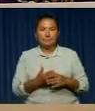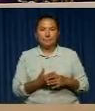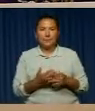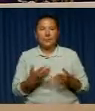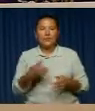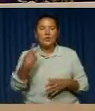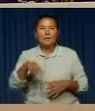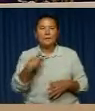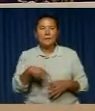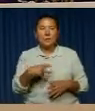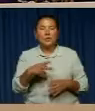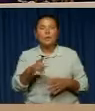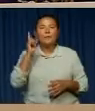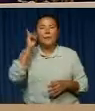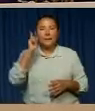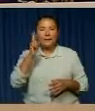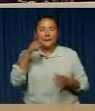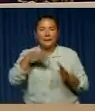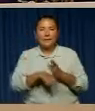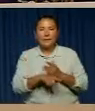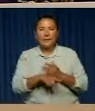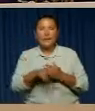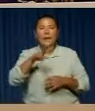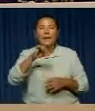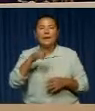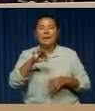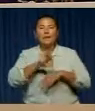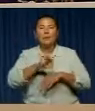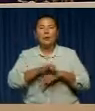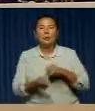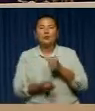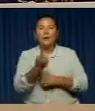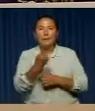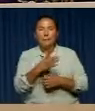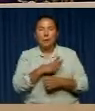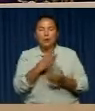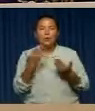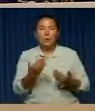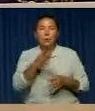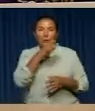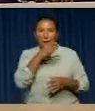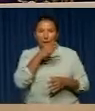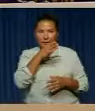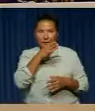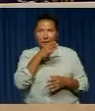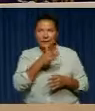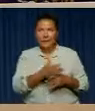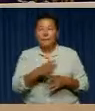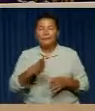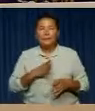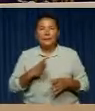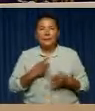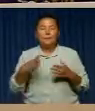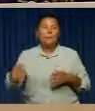осыдан 20-шы ғасырдың басында легионерлер ауруы деп шыққан болатын. Сол уақытта ол Америка Құрама Штаттарында болды.